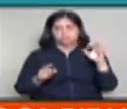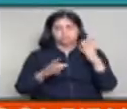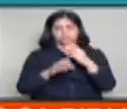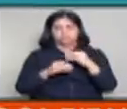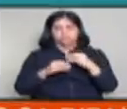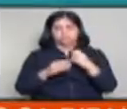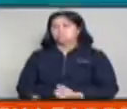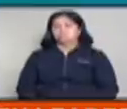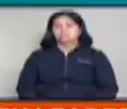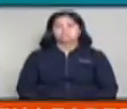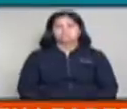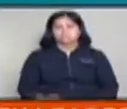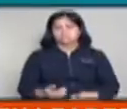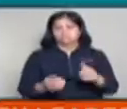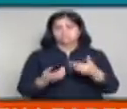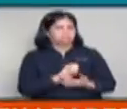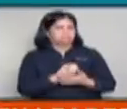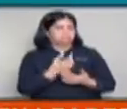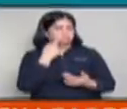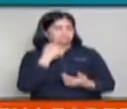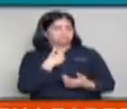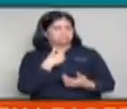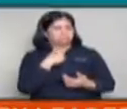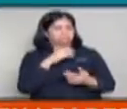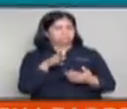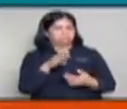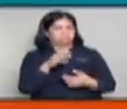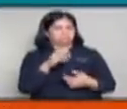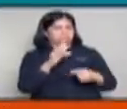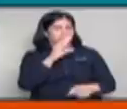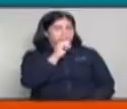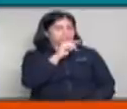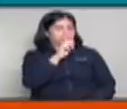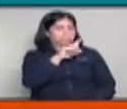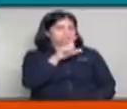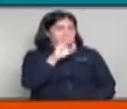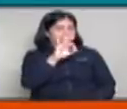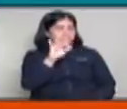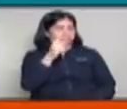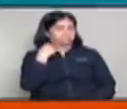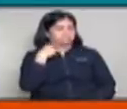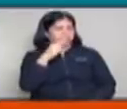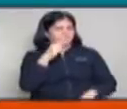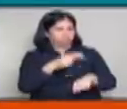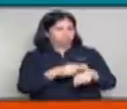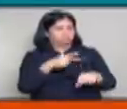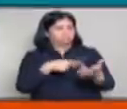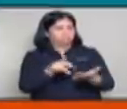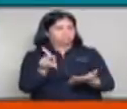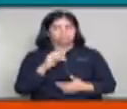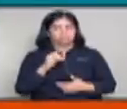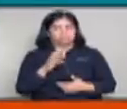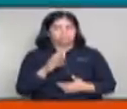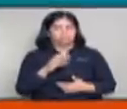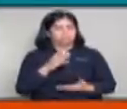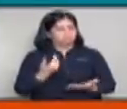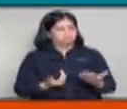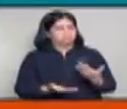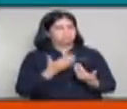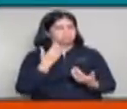niyang sweldo. Bukod pa ho dyan, ano pa? Meron pa po siyang cancel off po. Tapos meron po siyang double pay po na holiday.